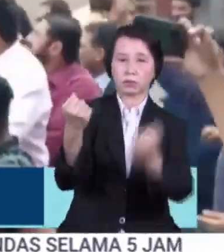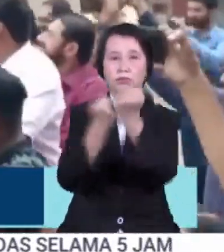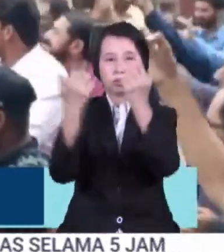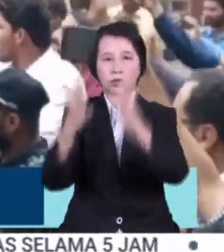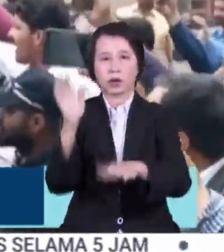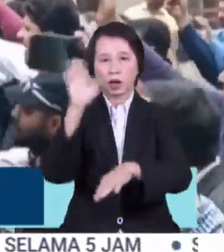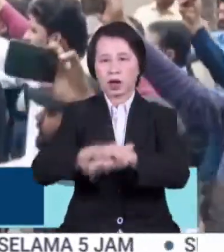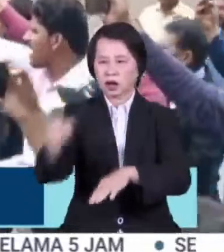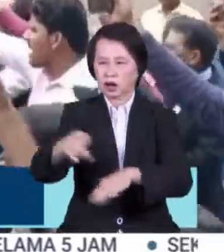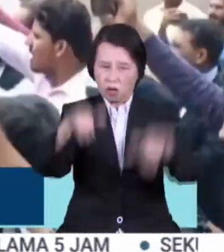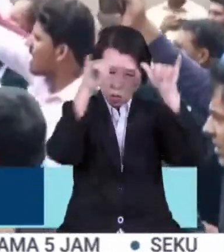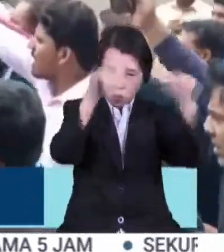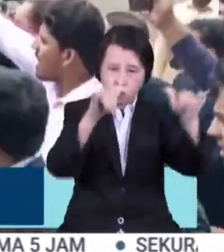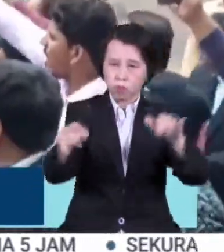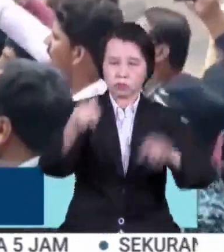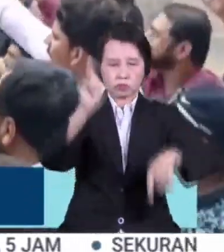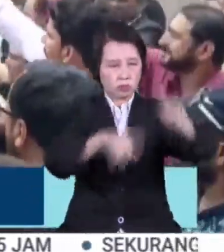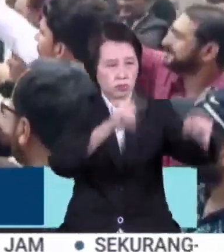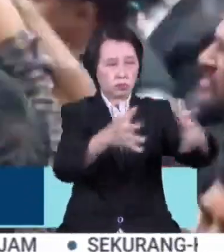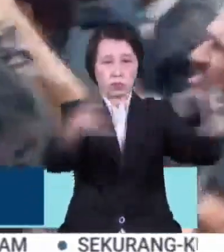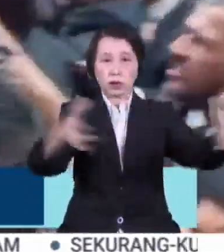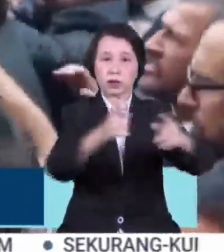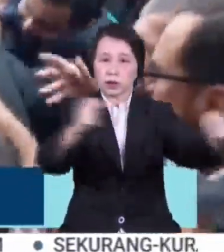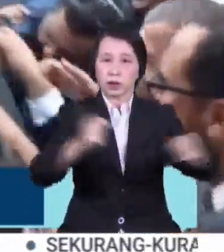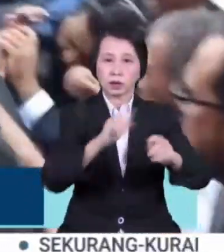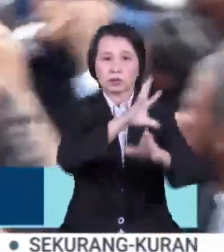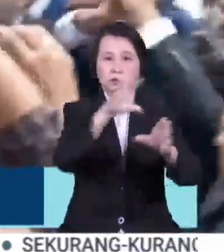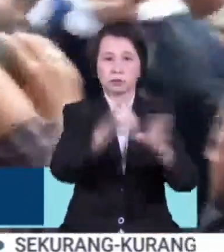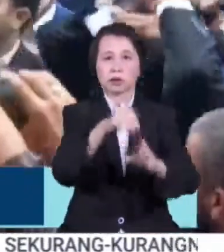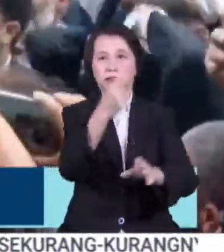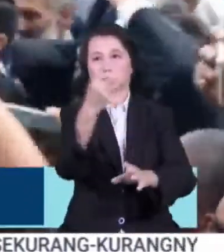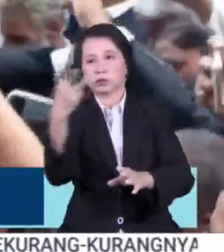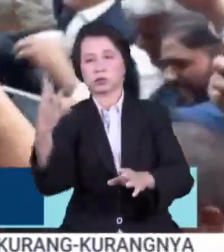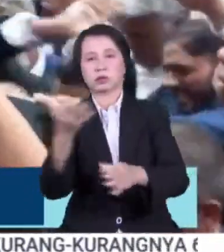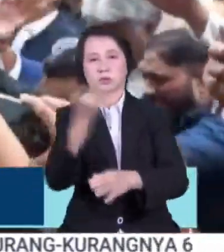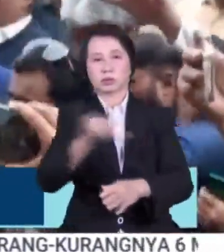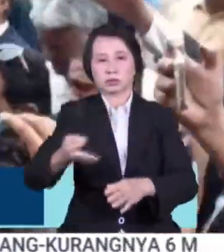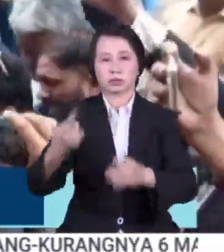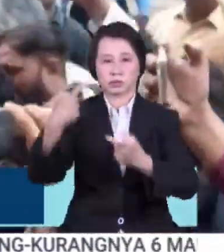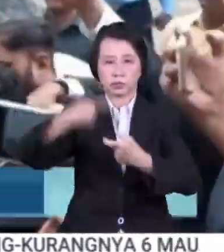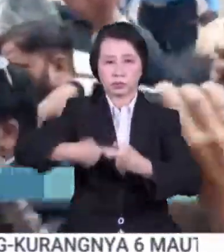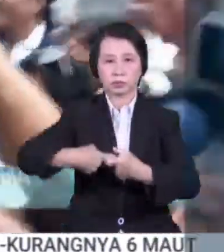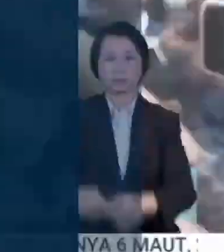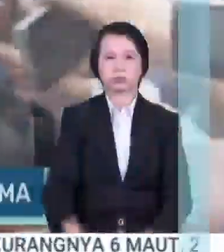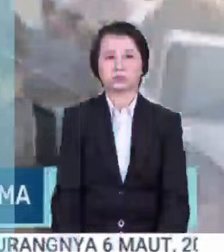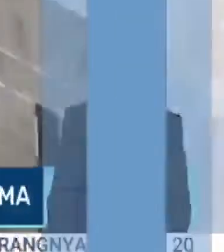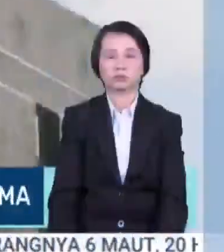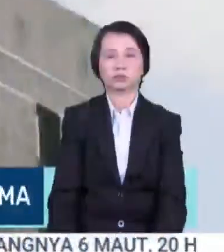atas keganasan di pelbagai lokasi termasuk di beberapa kemudahan berkaitan.